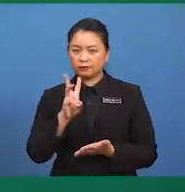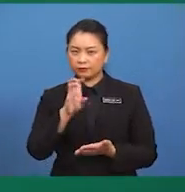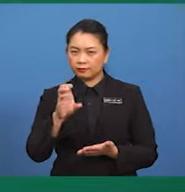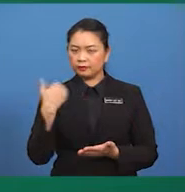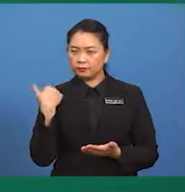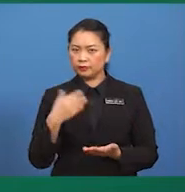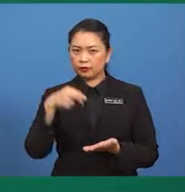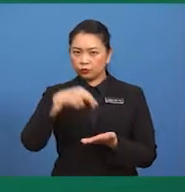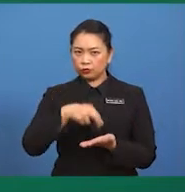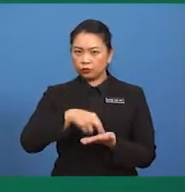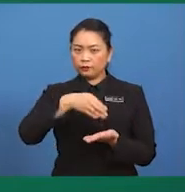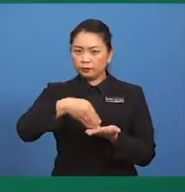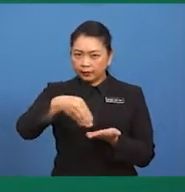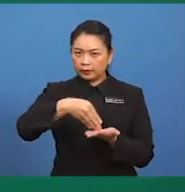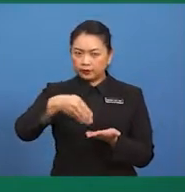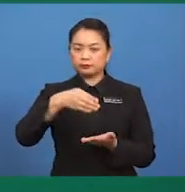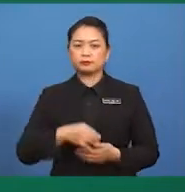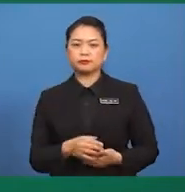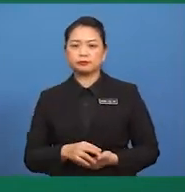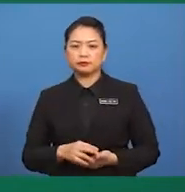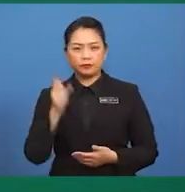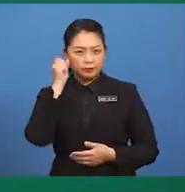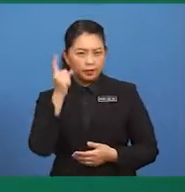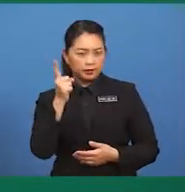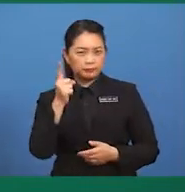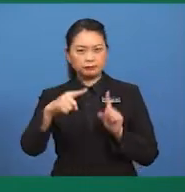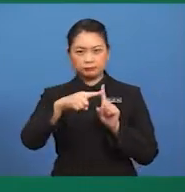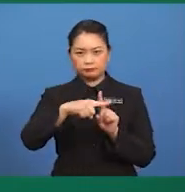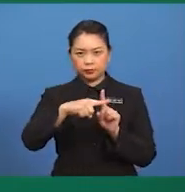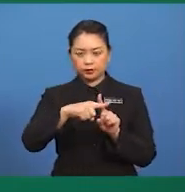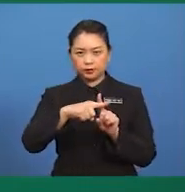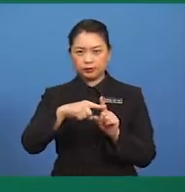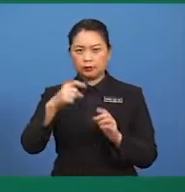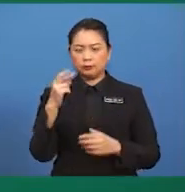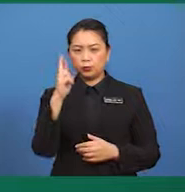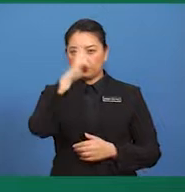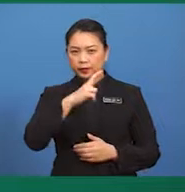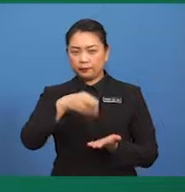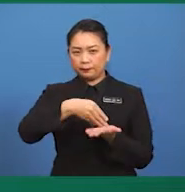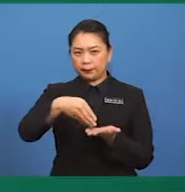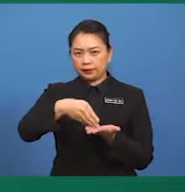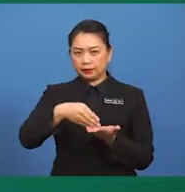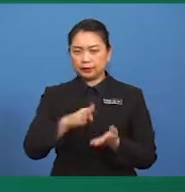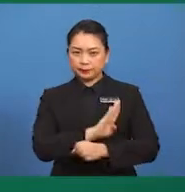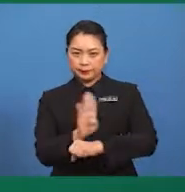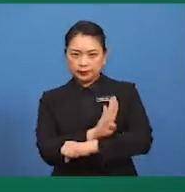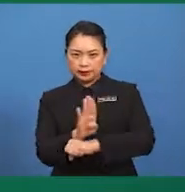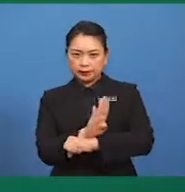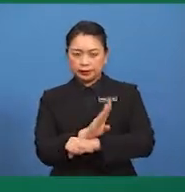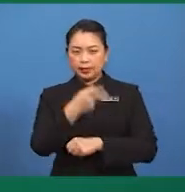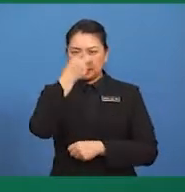merupakan belanja hutang ragu. Fahamkan, positif RM600 ini merupakan belanja